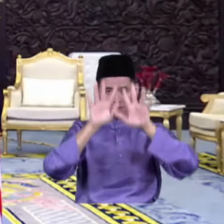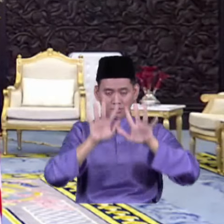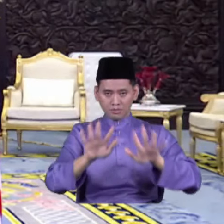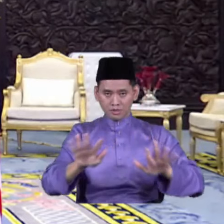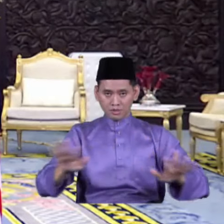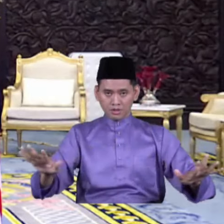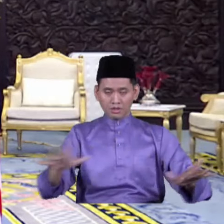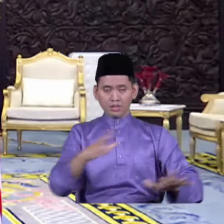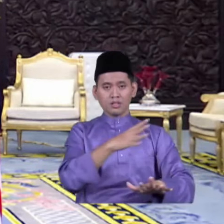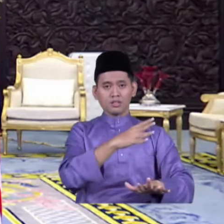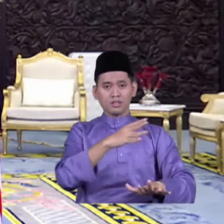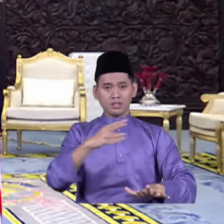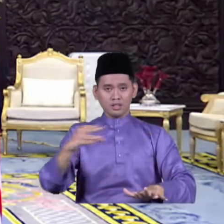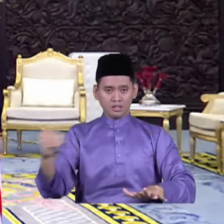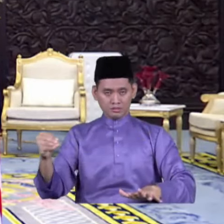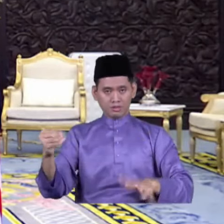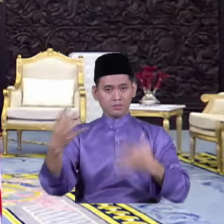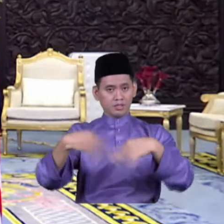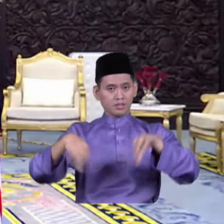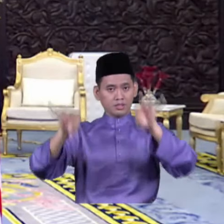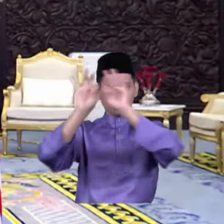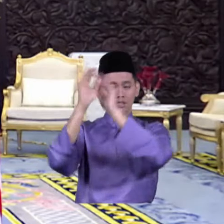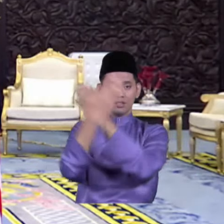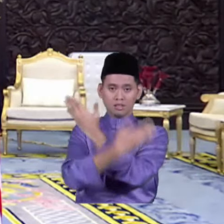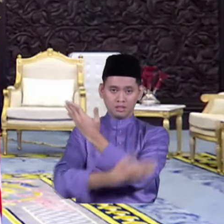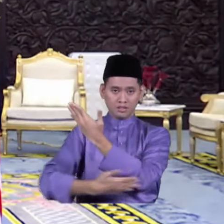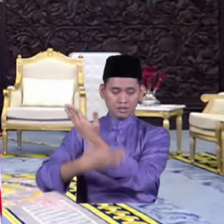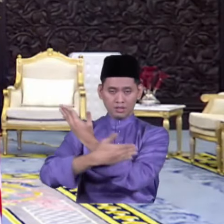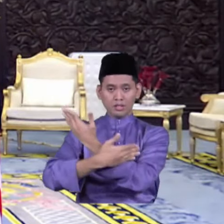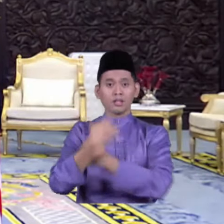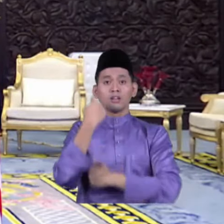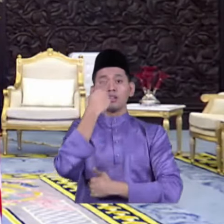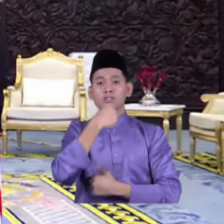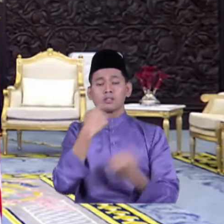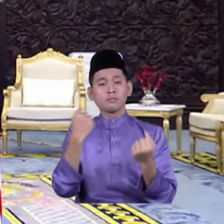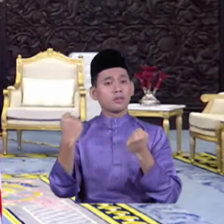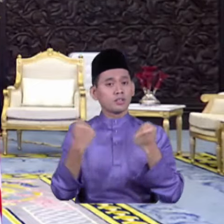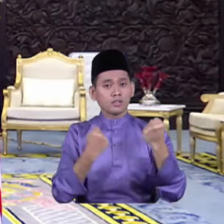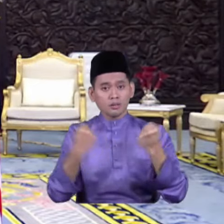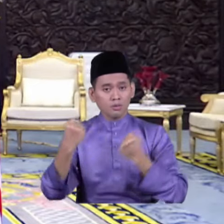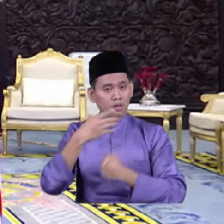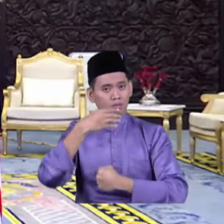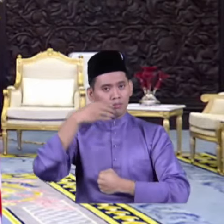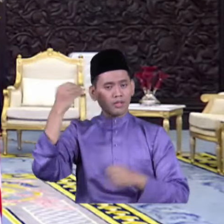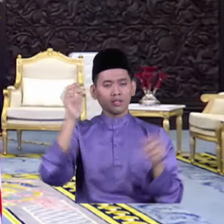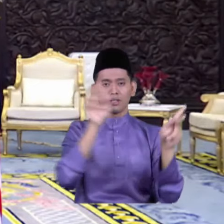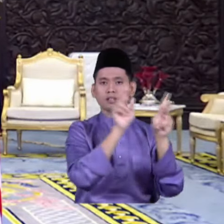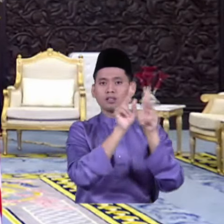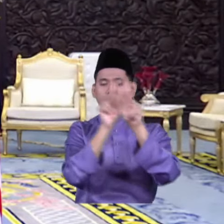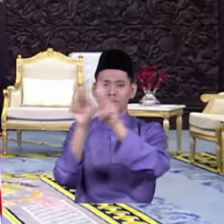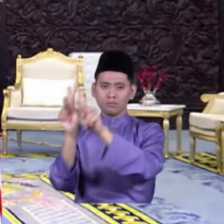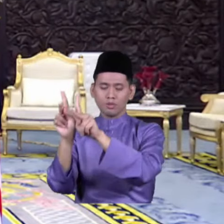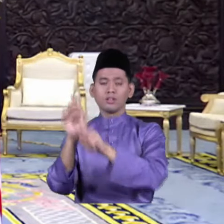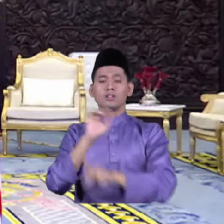dan kedaulatan negara pada yang memandu untuk pulang ke kampung halaman